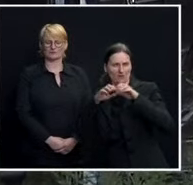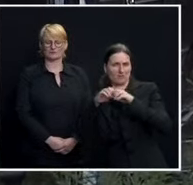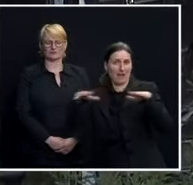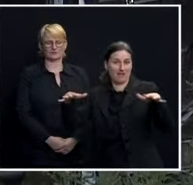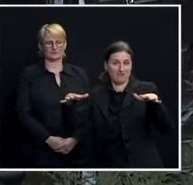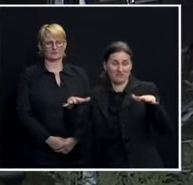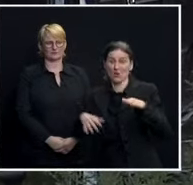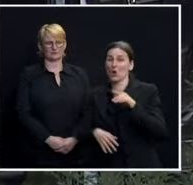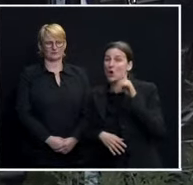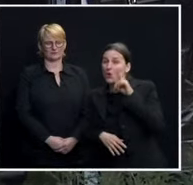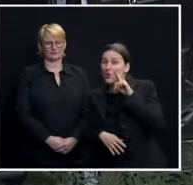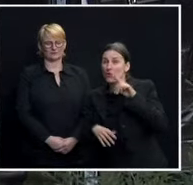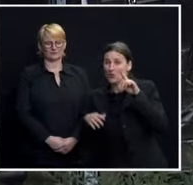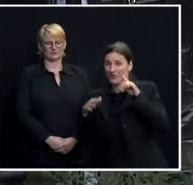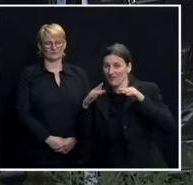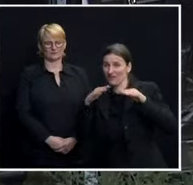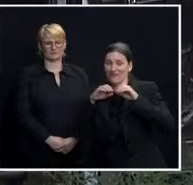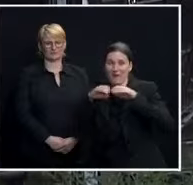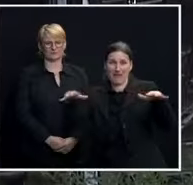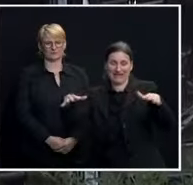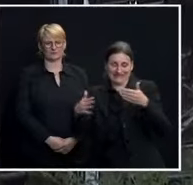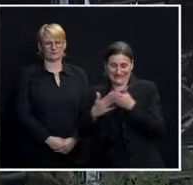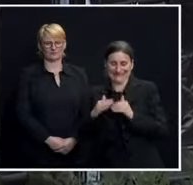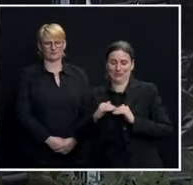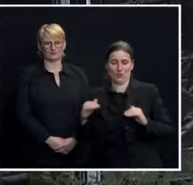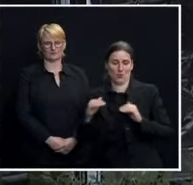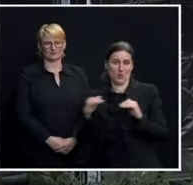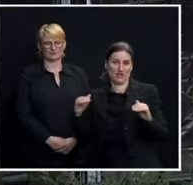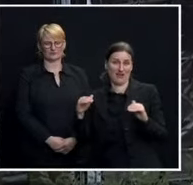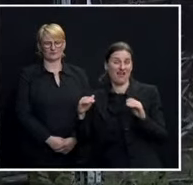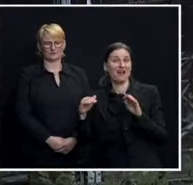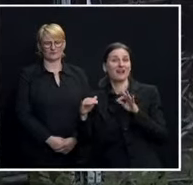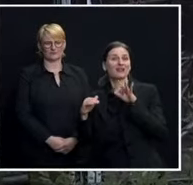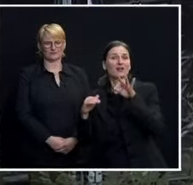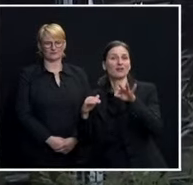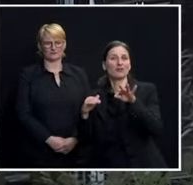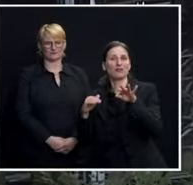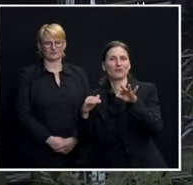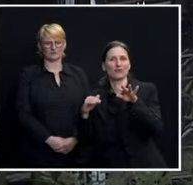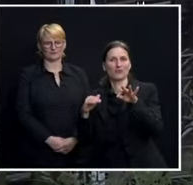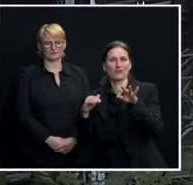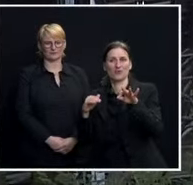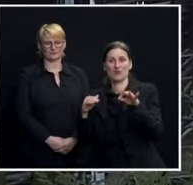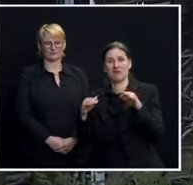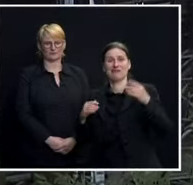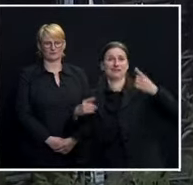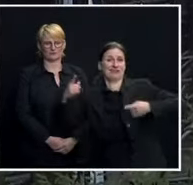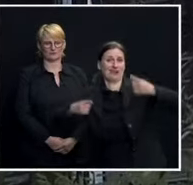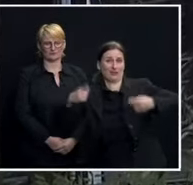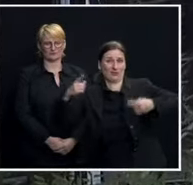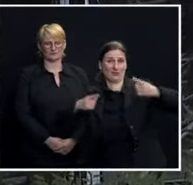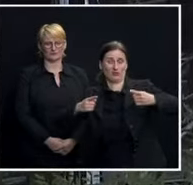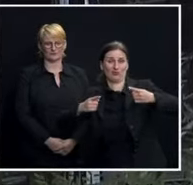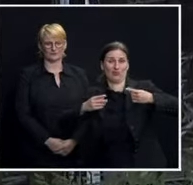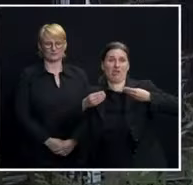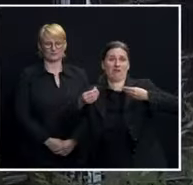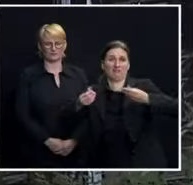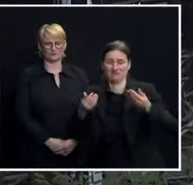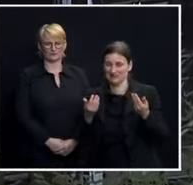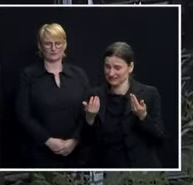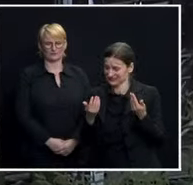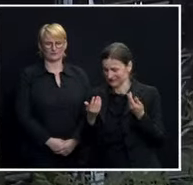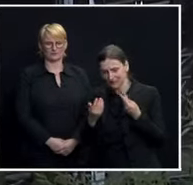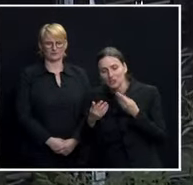Lügen ist wahrscheinlich in jedem Sinne die Grundlage für Unrechtsherrschaften, für Diktaturen, also irgendwie auch ein